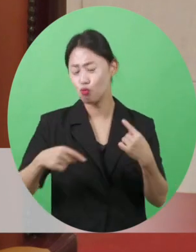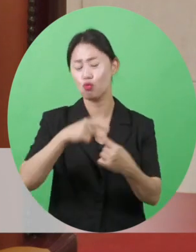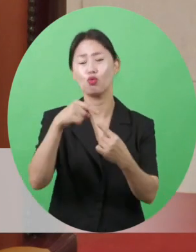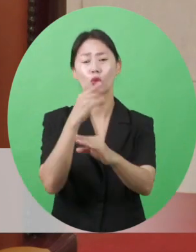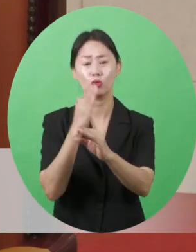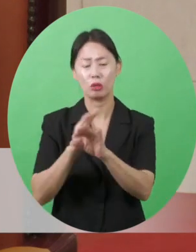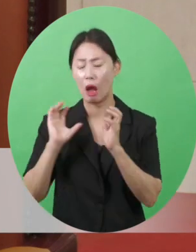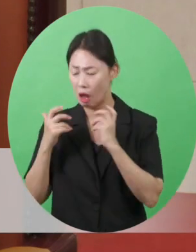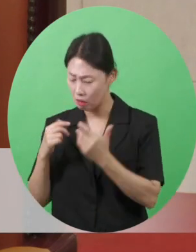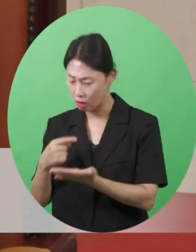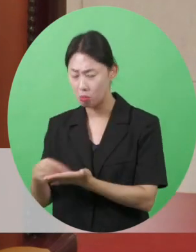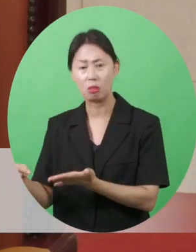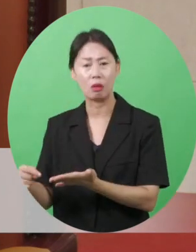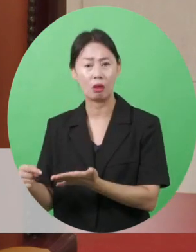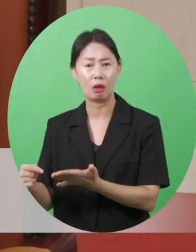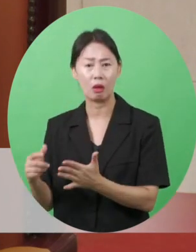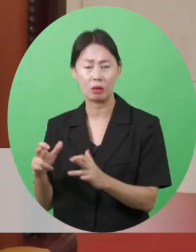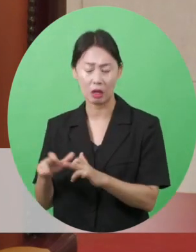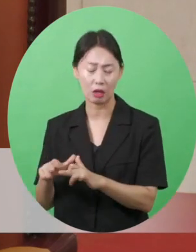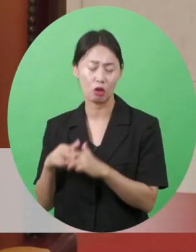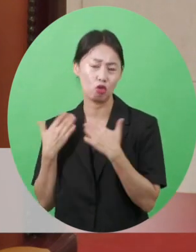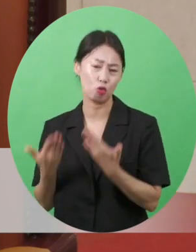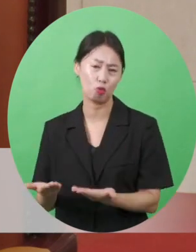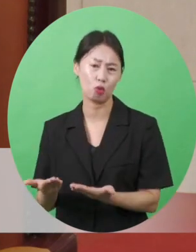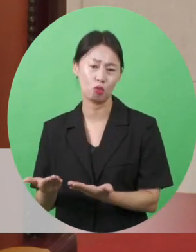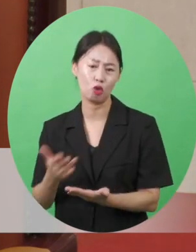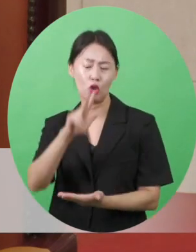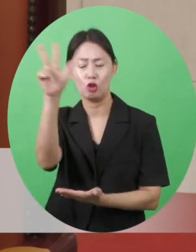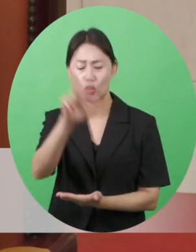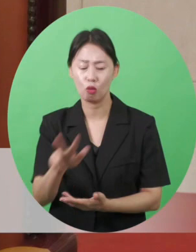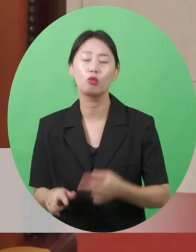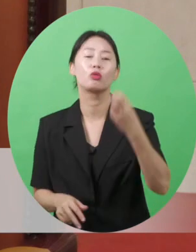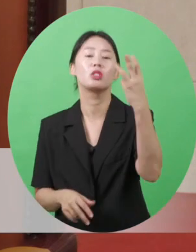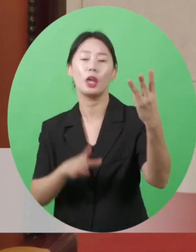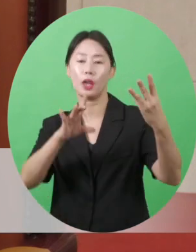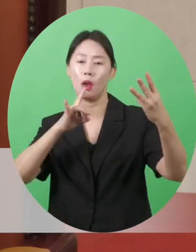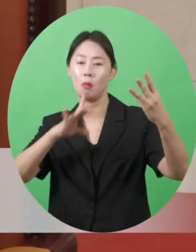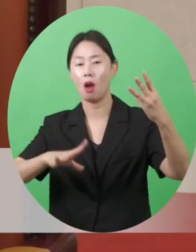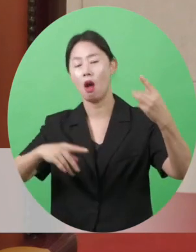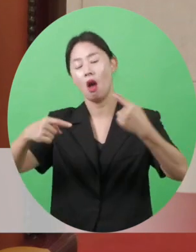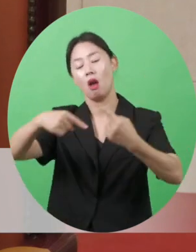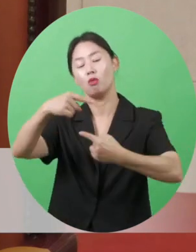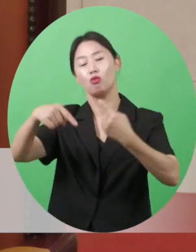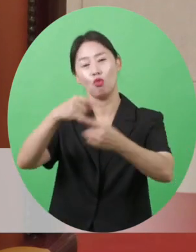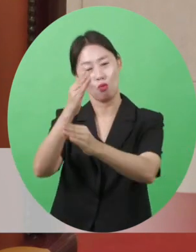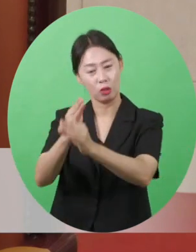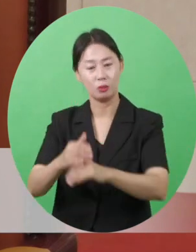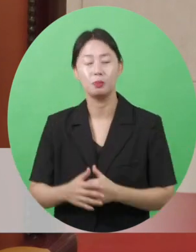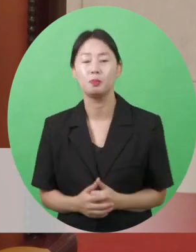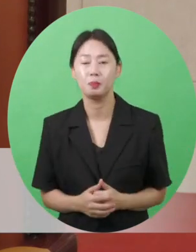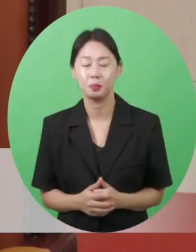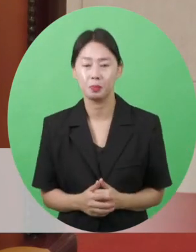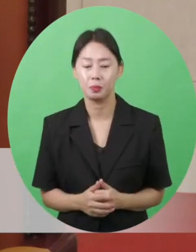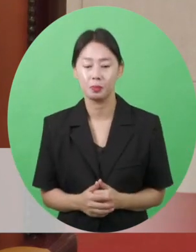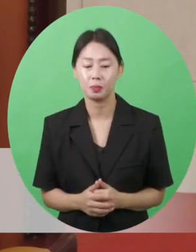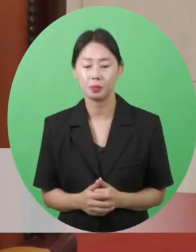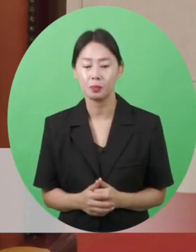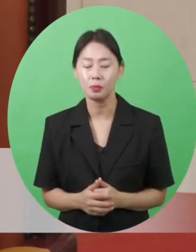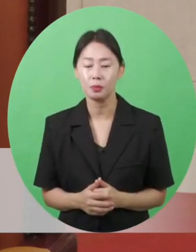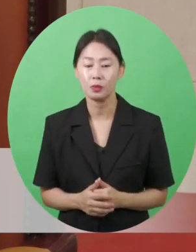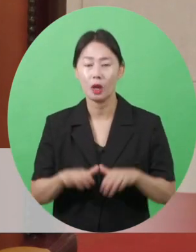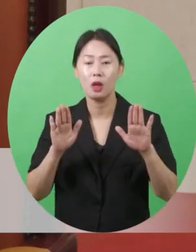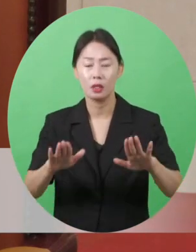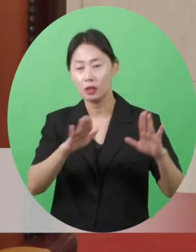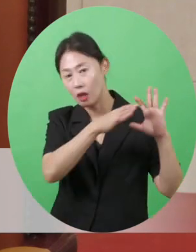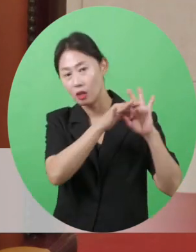있지만 아동 피해 장애인 쉼터의 경우는 전국 3개 지역만 현재 운영되고 있다. 라는 말씀을 좀 드릴 것 같습니다.